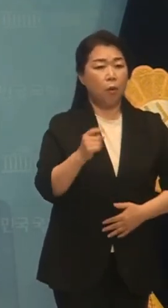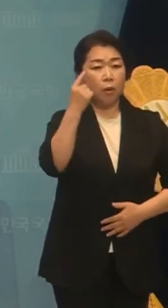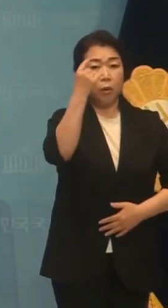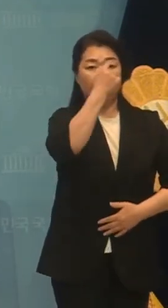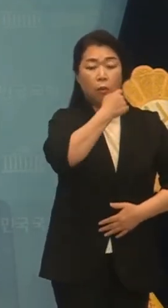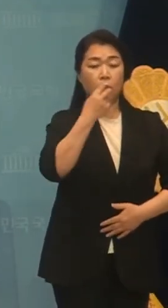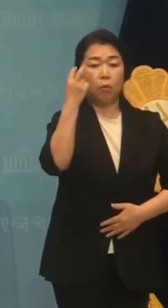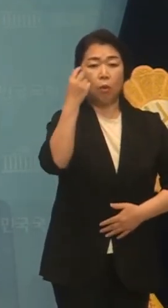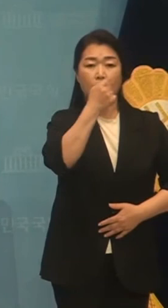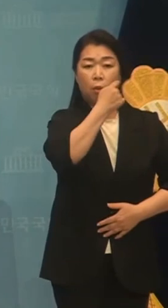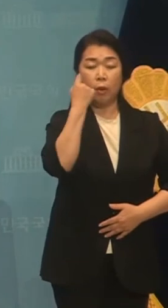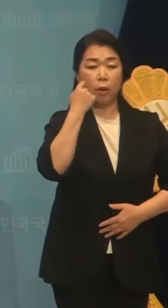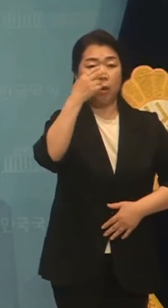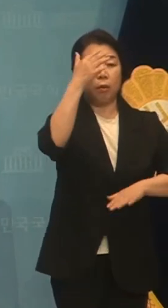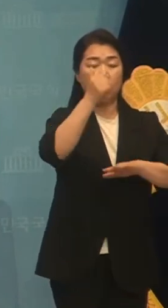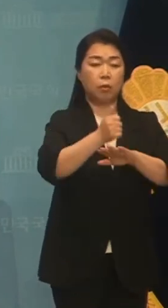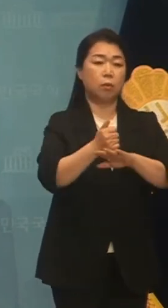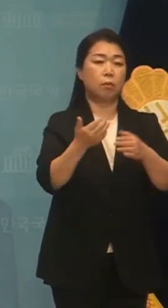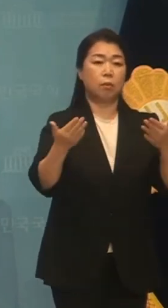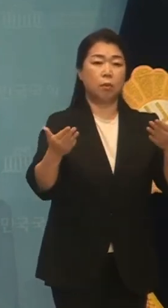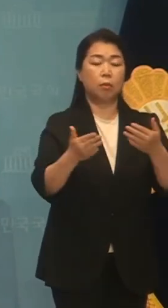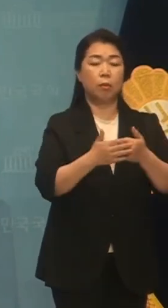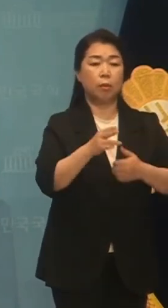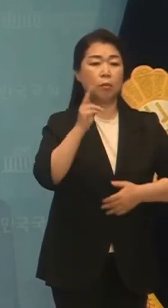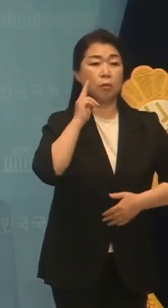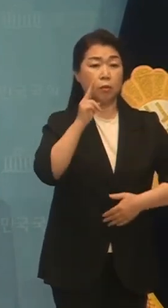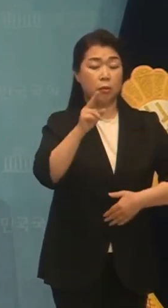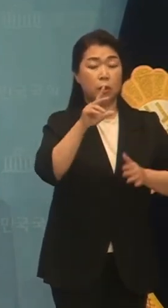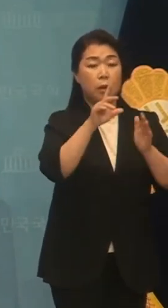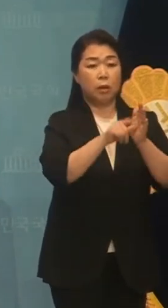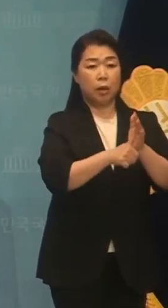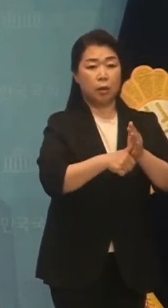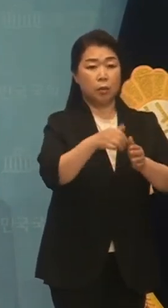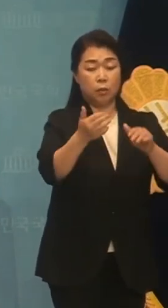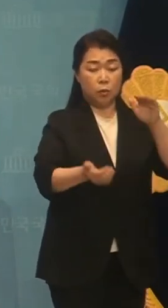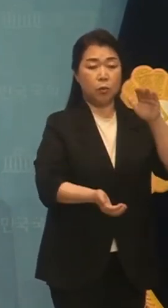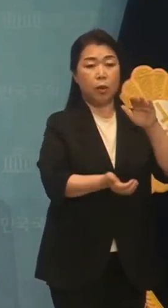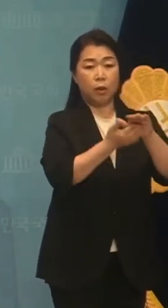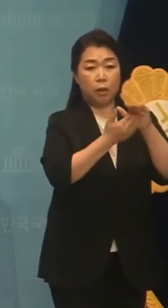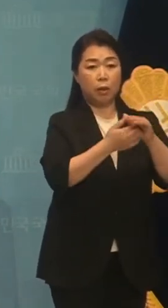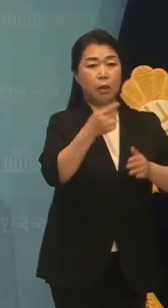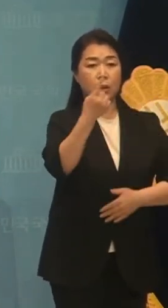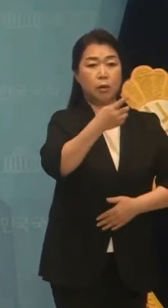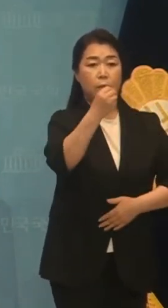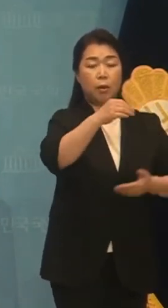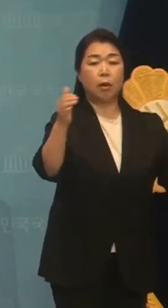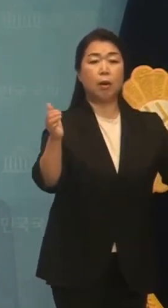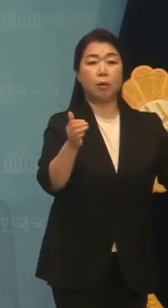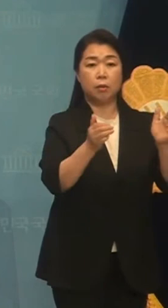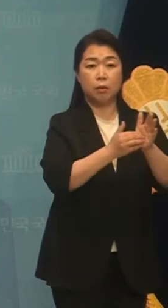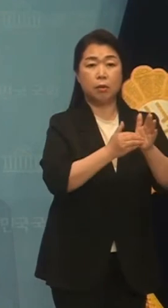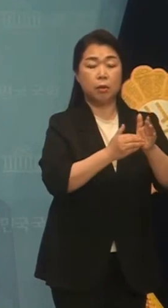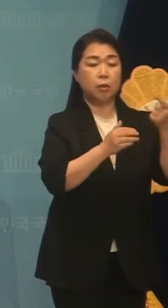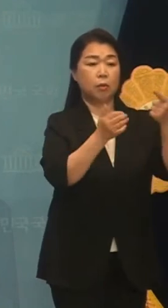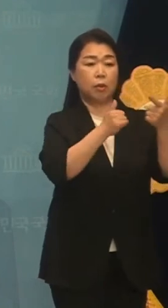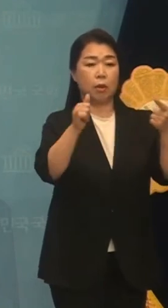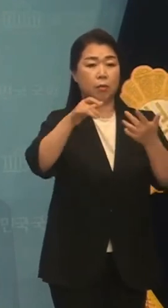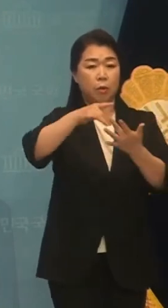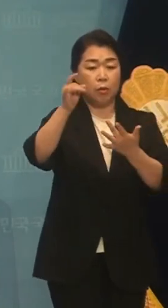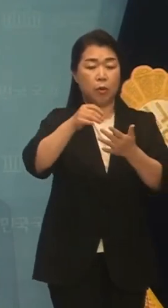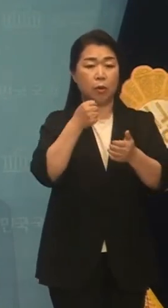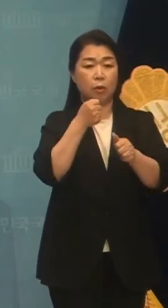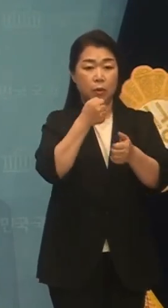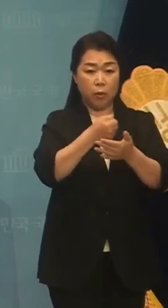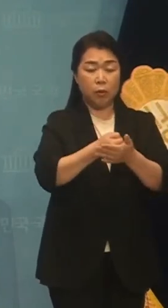않은 사례, 중증의 사례 최대 1천만 원까지 의료비 지원을 6명 대상으로